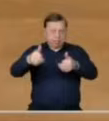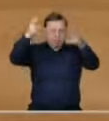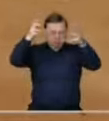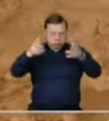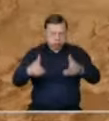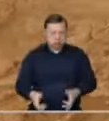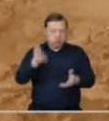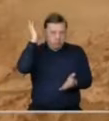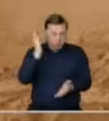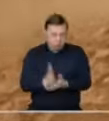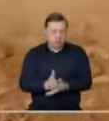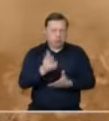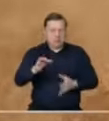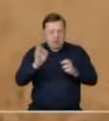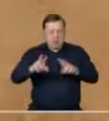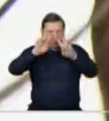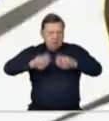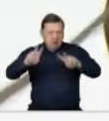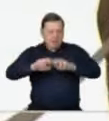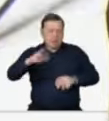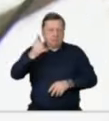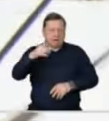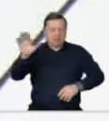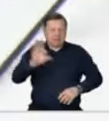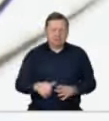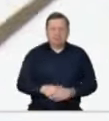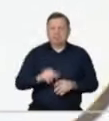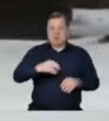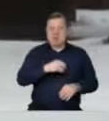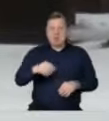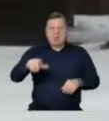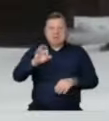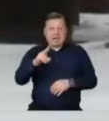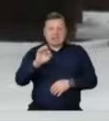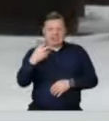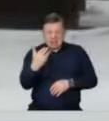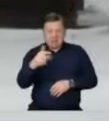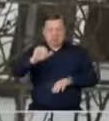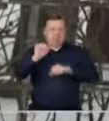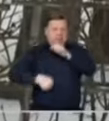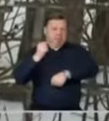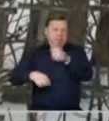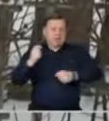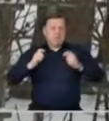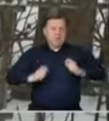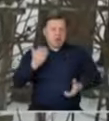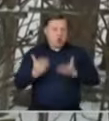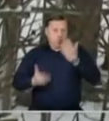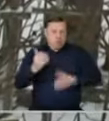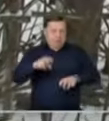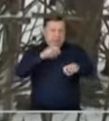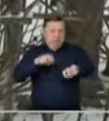Ruszyła historyczna misja badawcza na Marsie. Galopem po skansenie. Turyści mogą zwiedzać Muzeum Wsi Lubelskiej, siedząc w